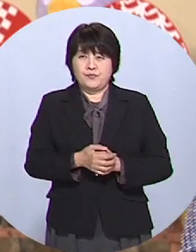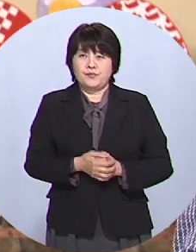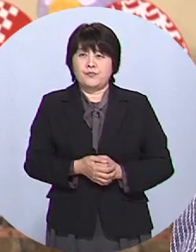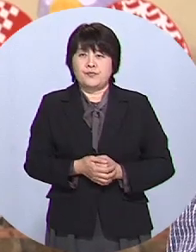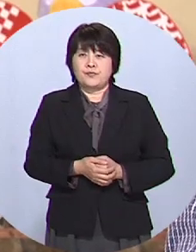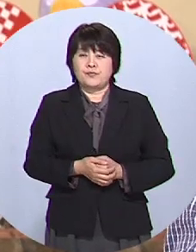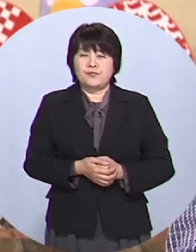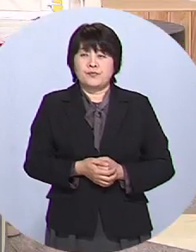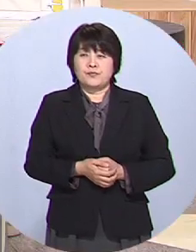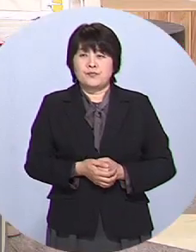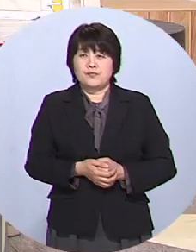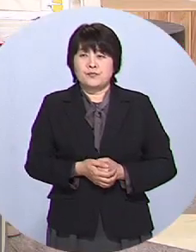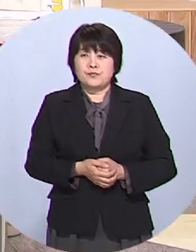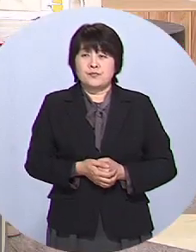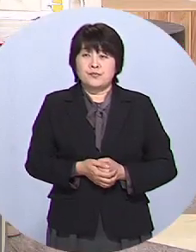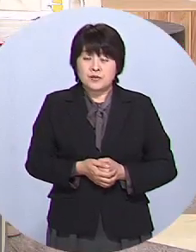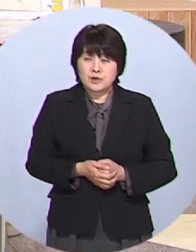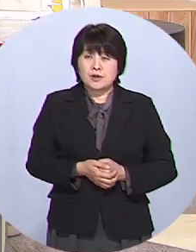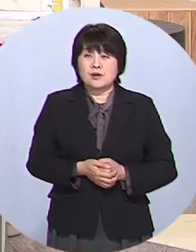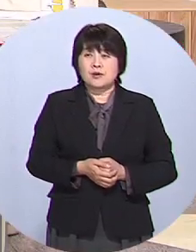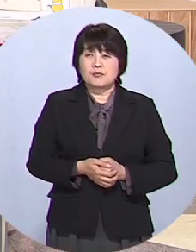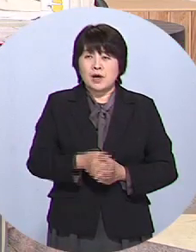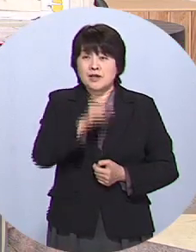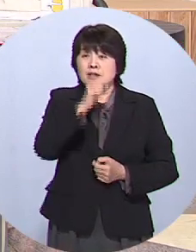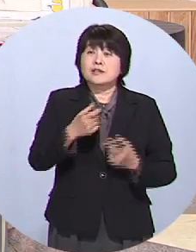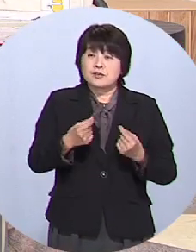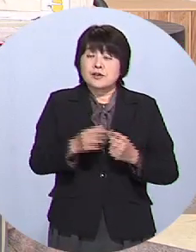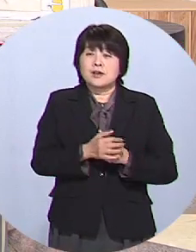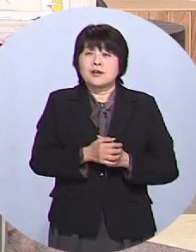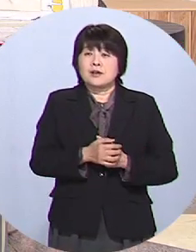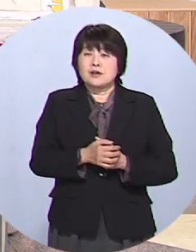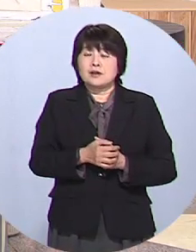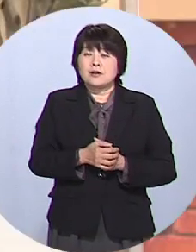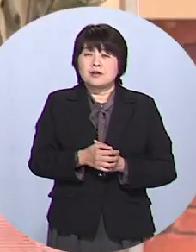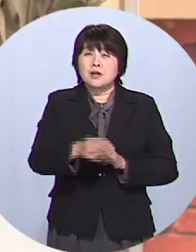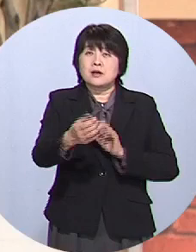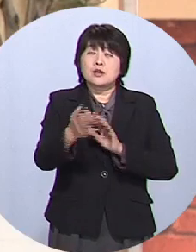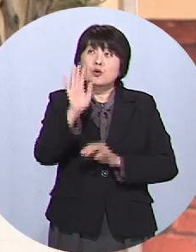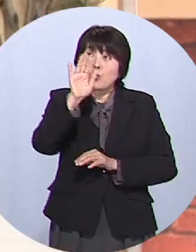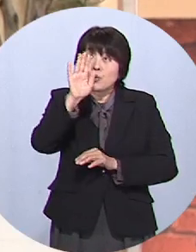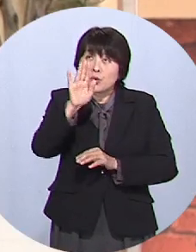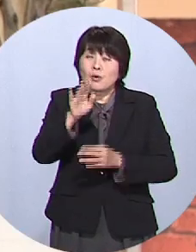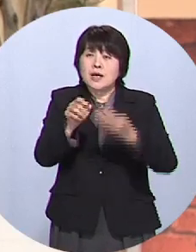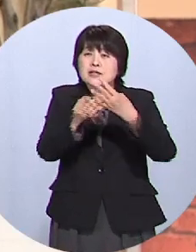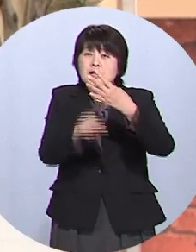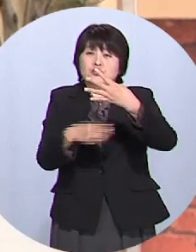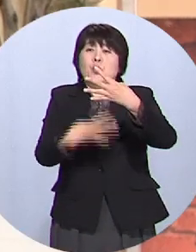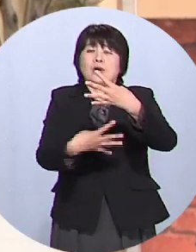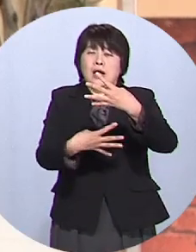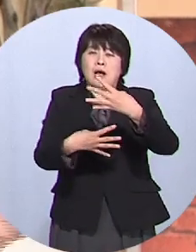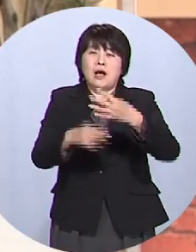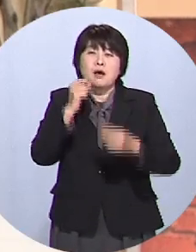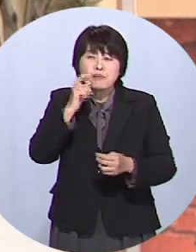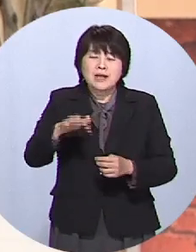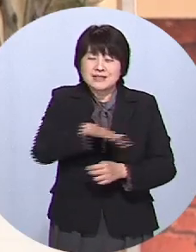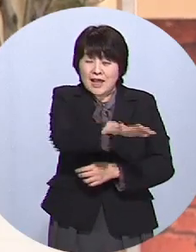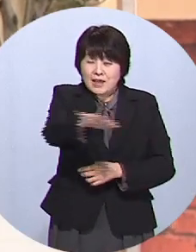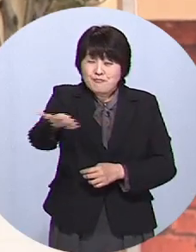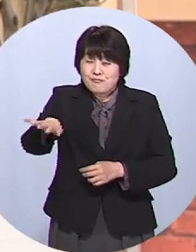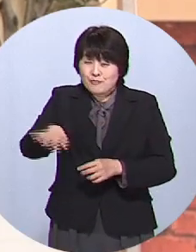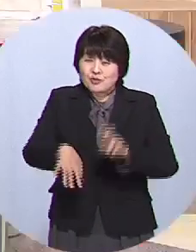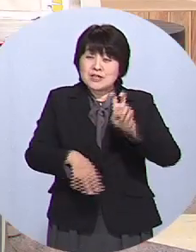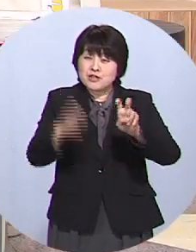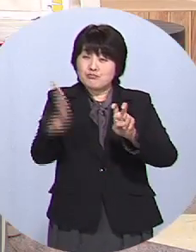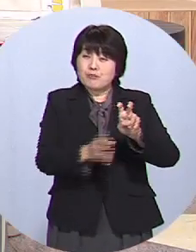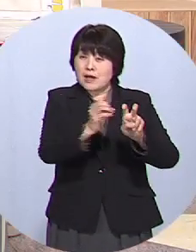まうということで、 ね、お得に買えるって一番いいよね。 そうなんですよね、はい、で一番近いのが4月の4日でパン全品 20%。 す